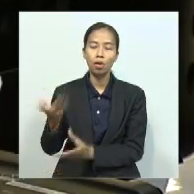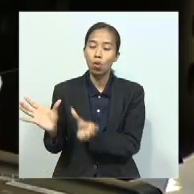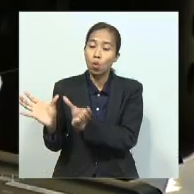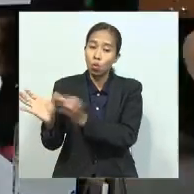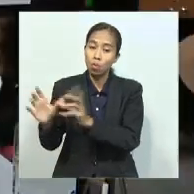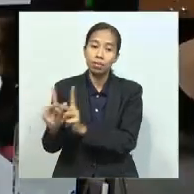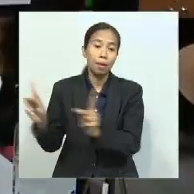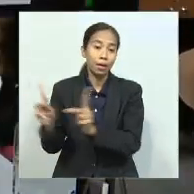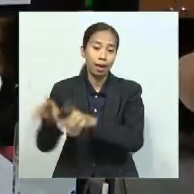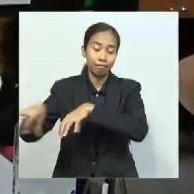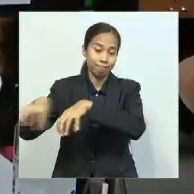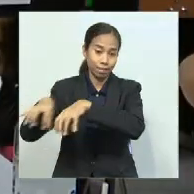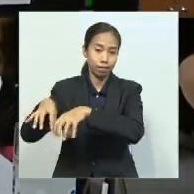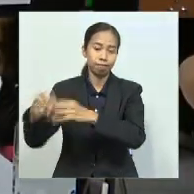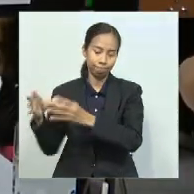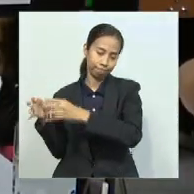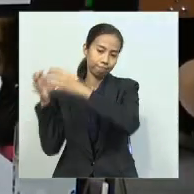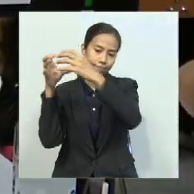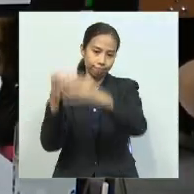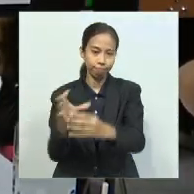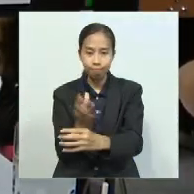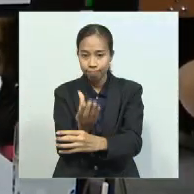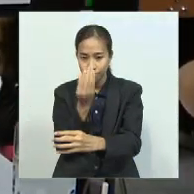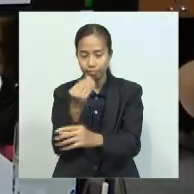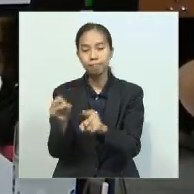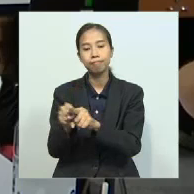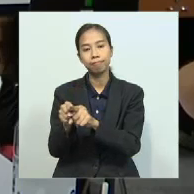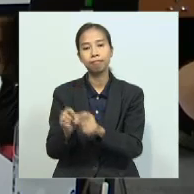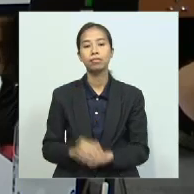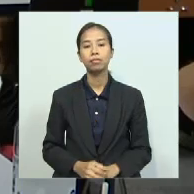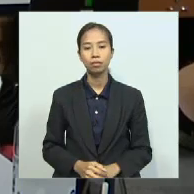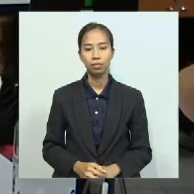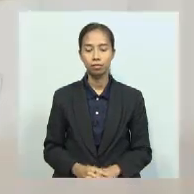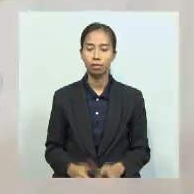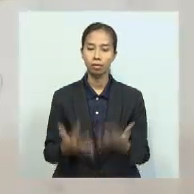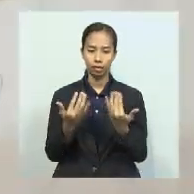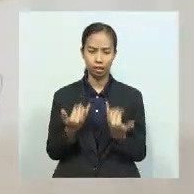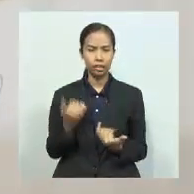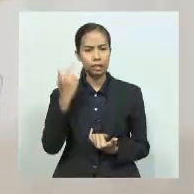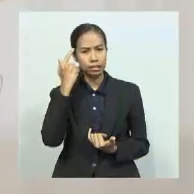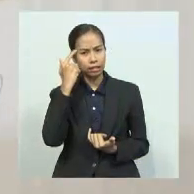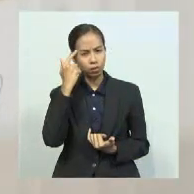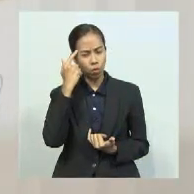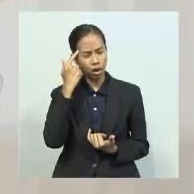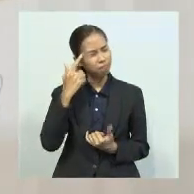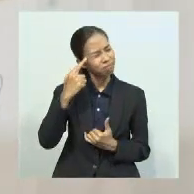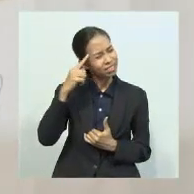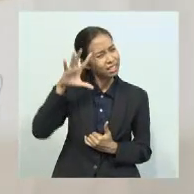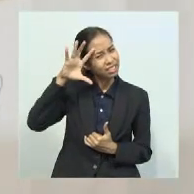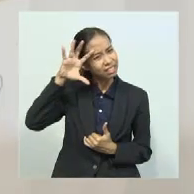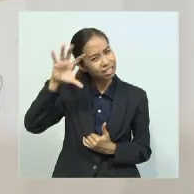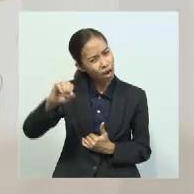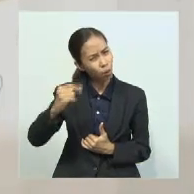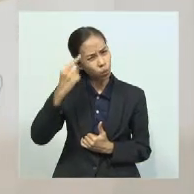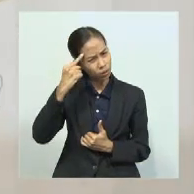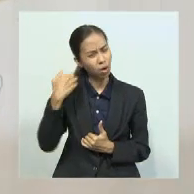ยคณะกรรมการบริหารก็จะเดินทางมารับฟังคำวินิจฉัยค่ะสำหรับคาดการแนวทางคำวินิจฉัยของศาลจะออกม